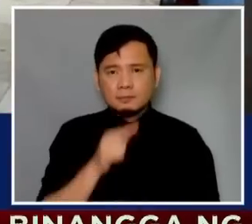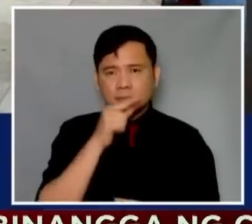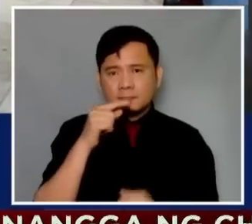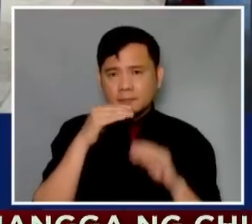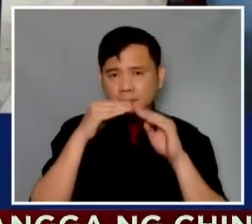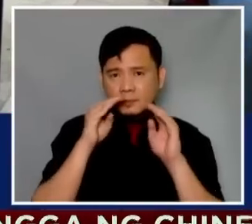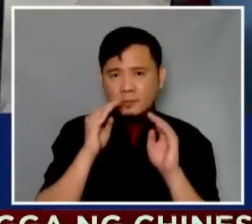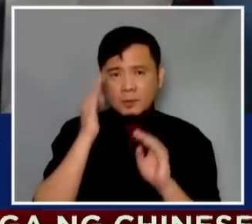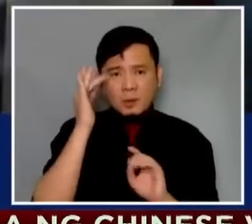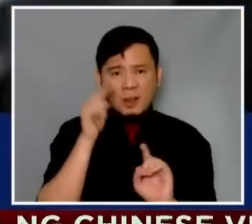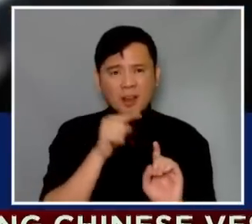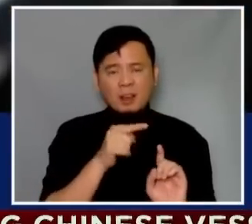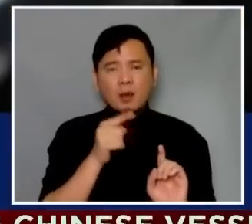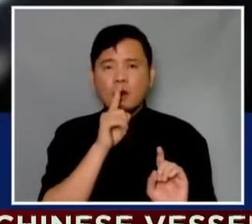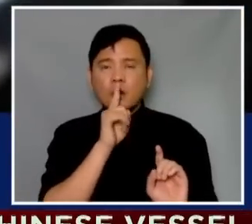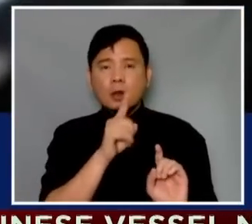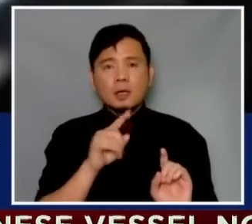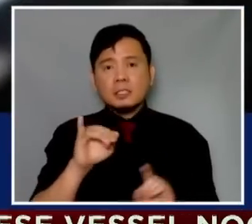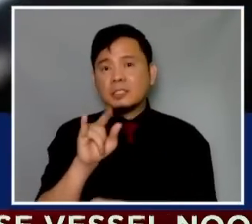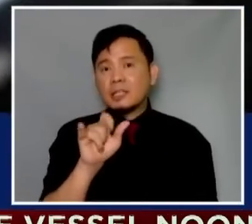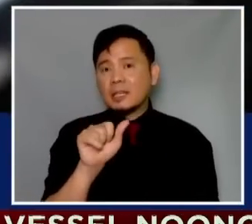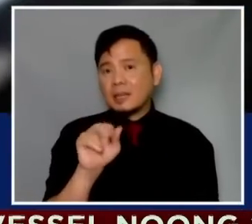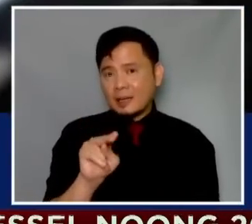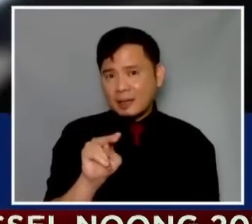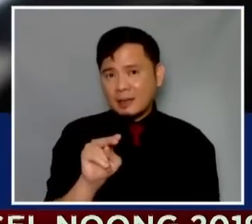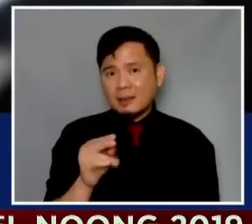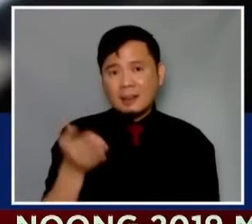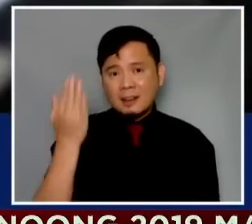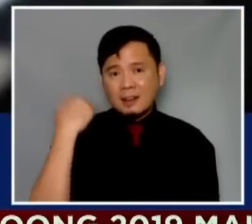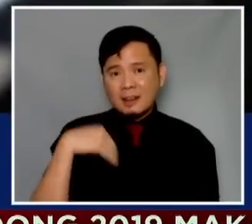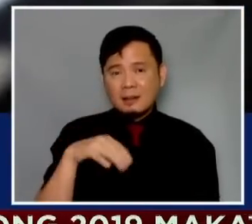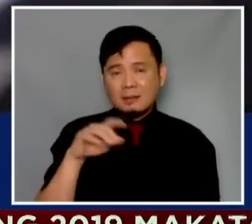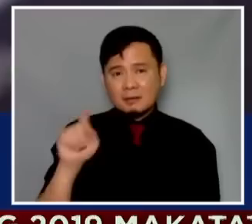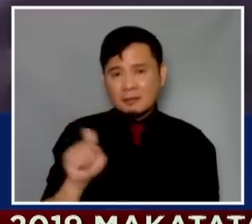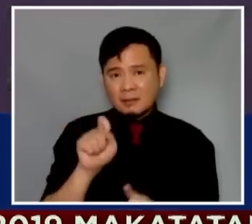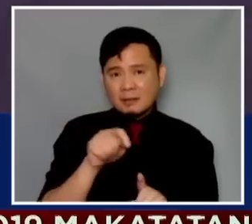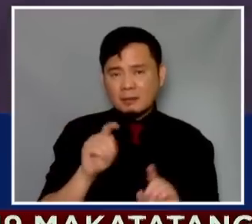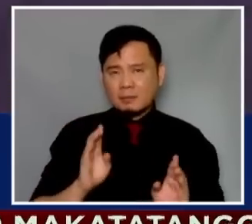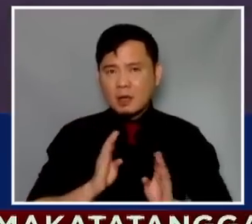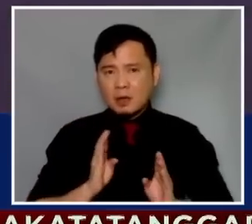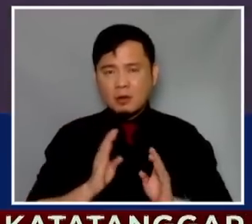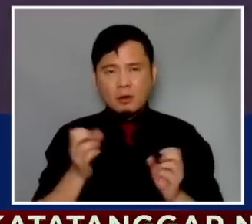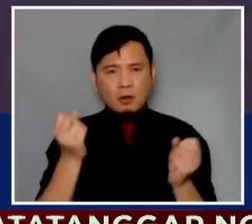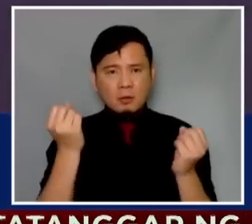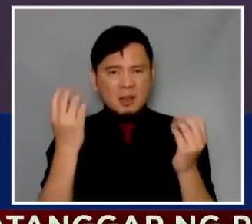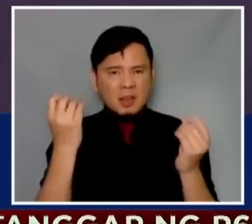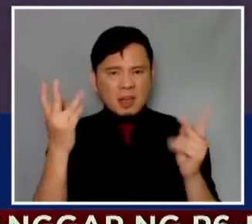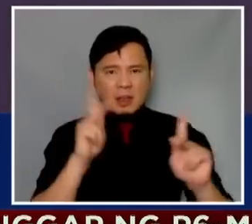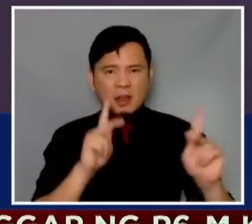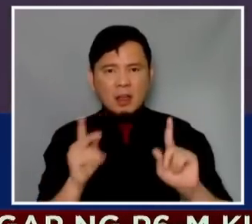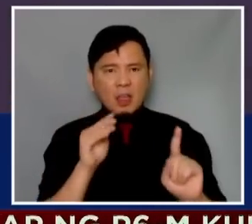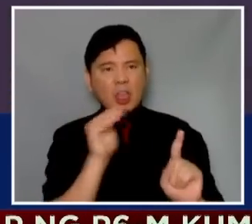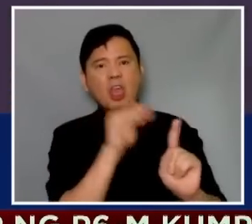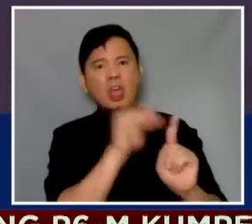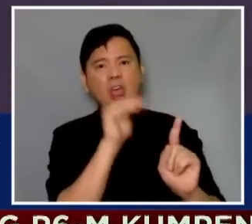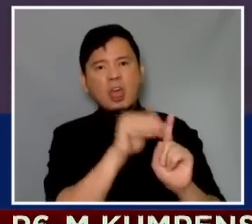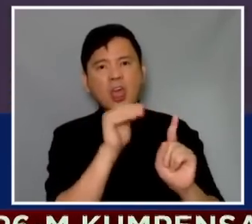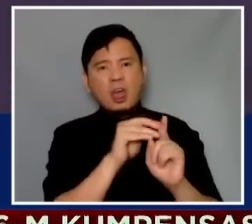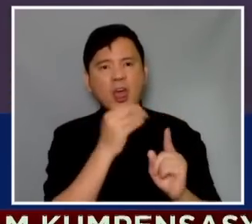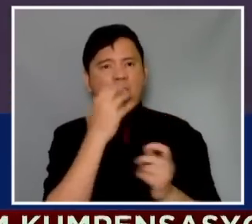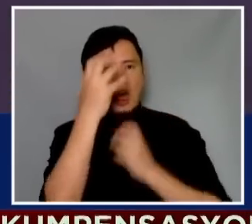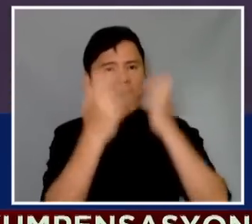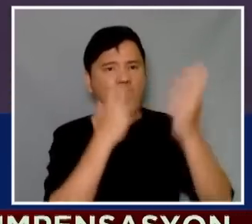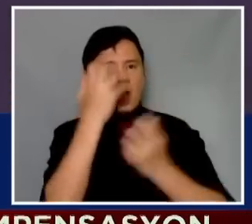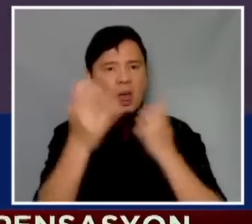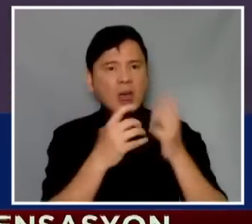nangyaring heckling incident sa anak niyang si Jillian nitong nakaraang Martes sa Baguio City. Yun lang naman sa market, nagkaroon ng ganon na